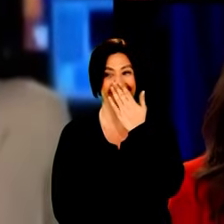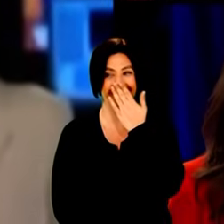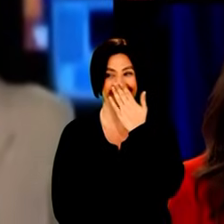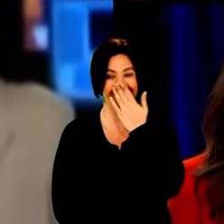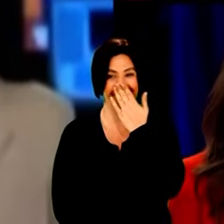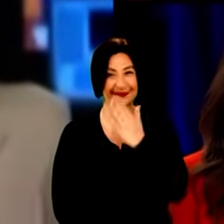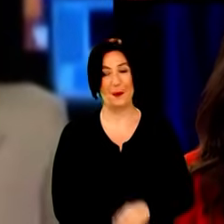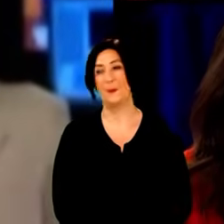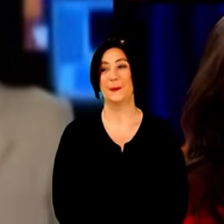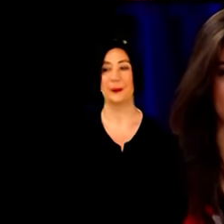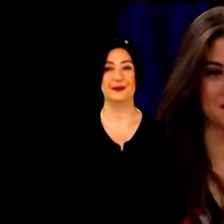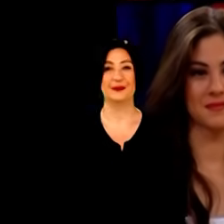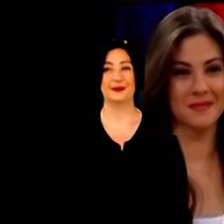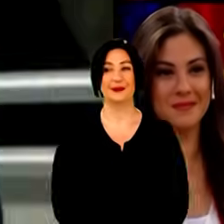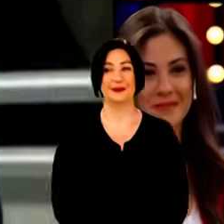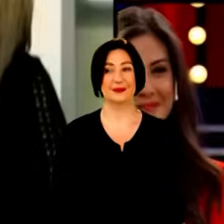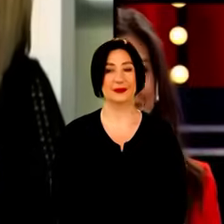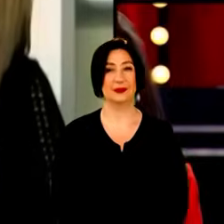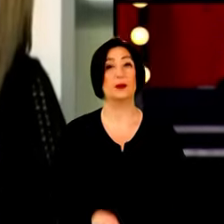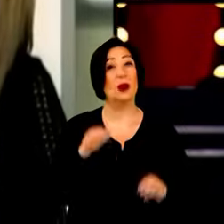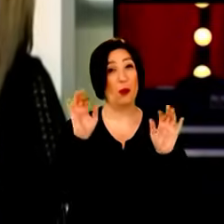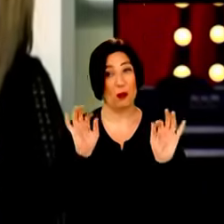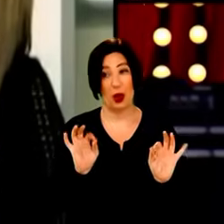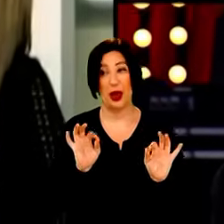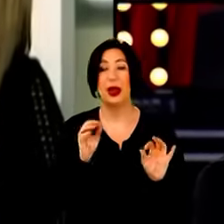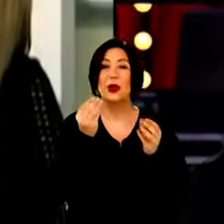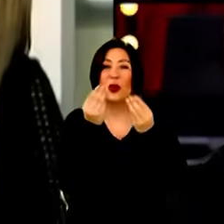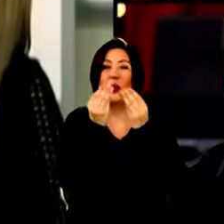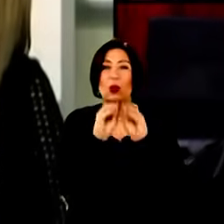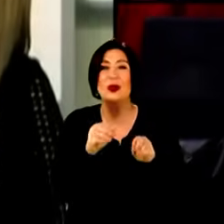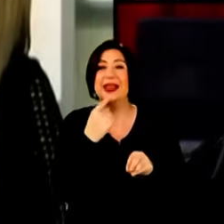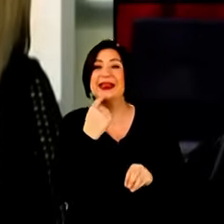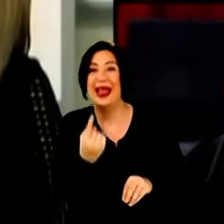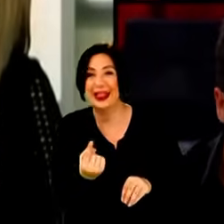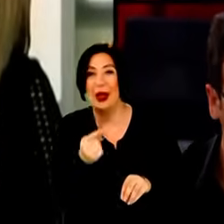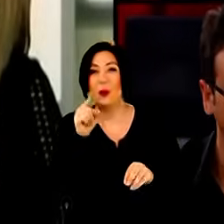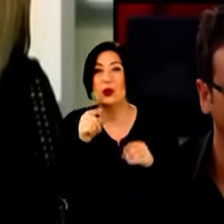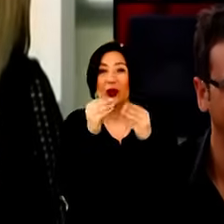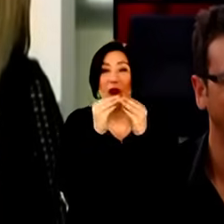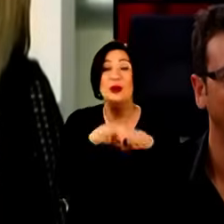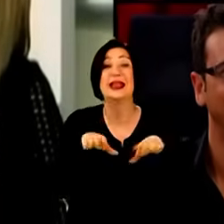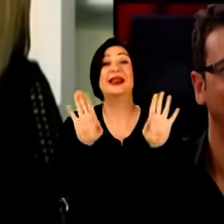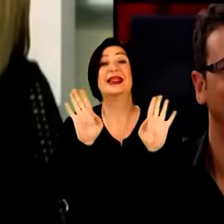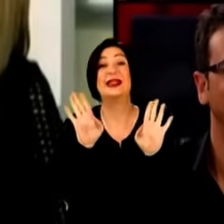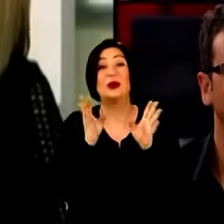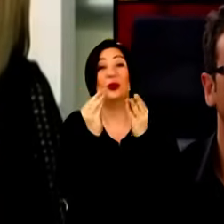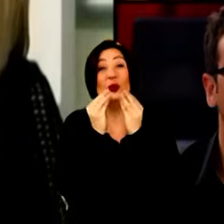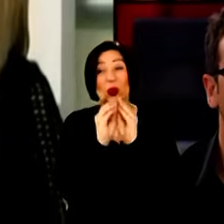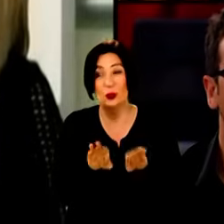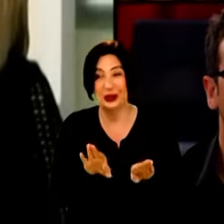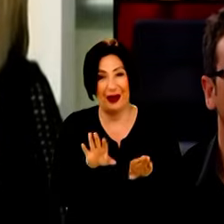State Avenue. Drivers are down. Girsin reklamı. Prosprosheniye na kanale RTV informa. Böyle yumurta diyenlere bu yumurta değil